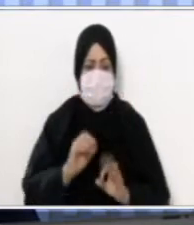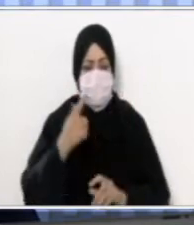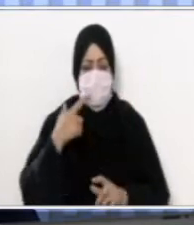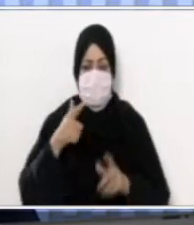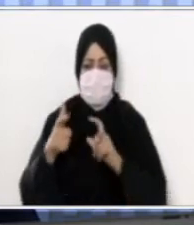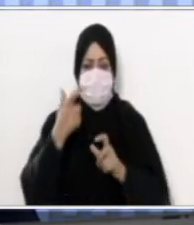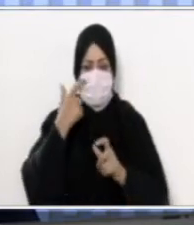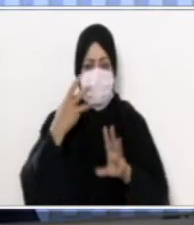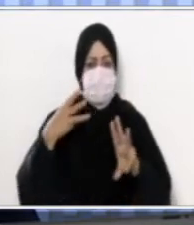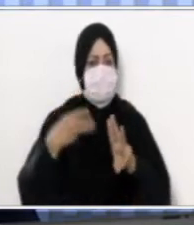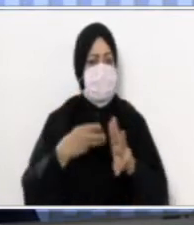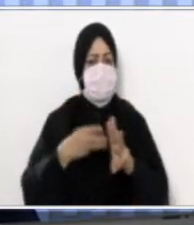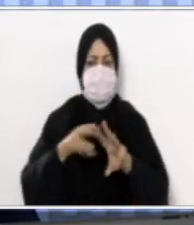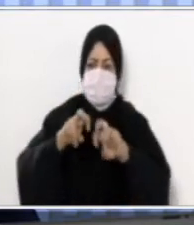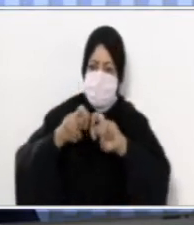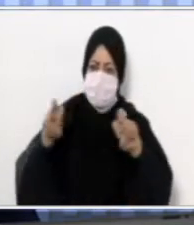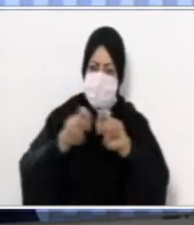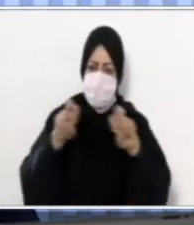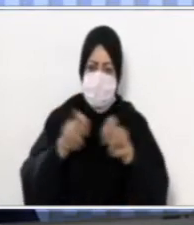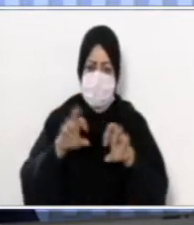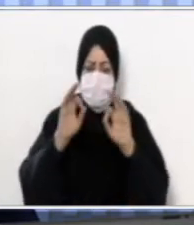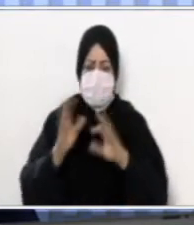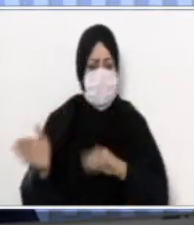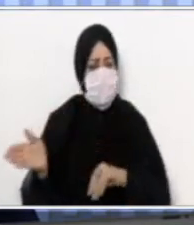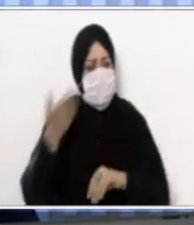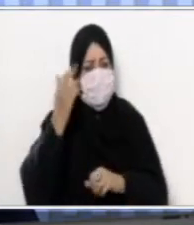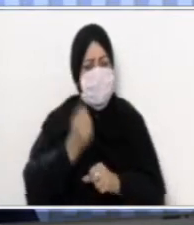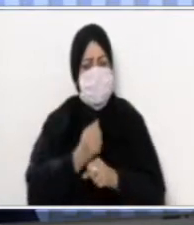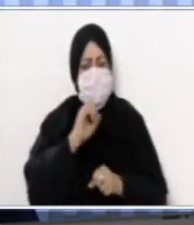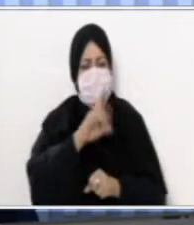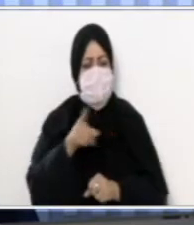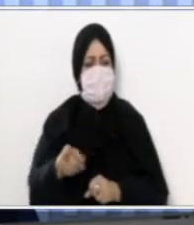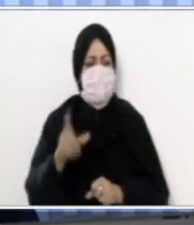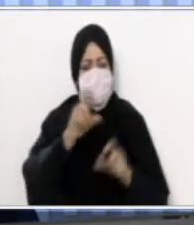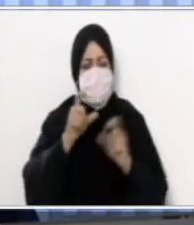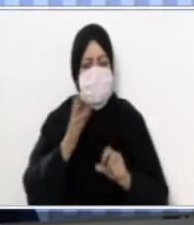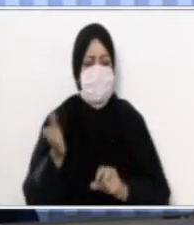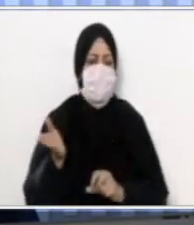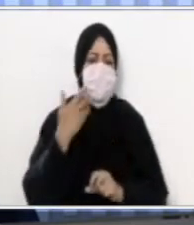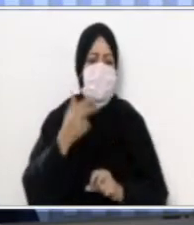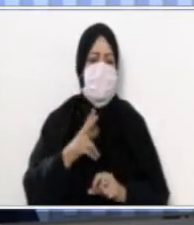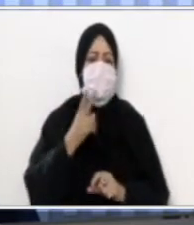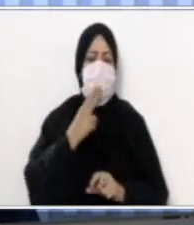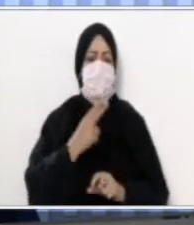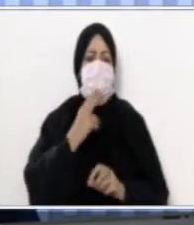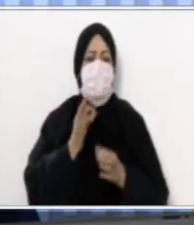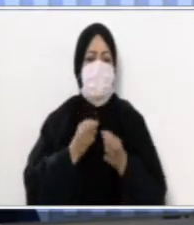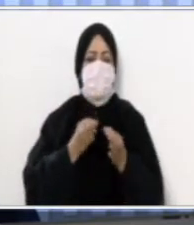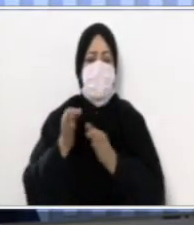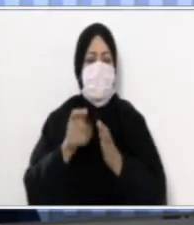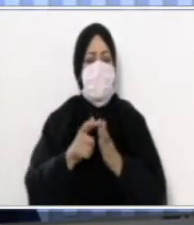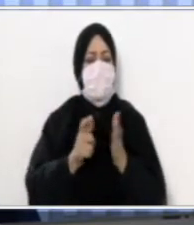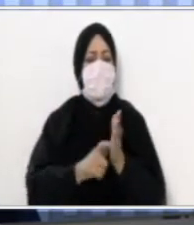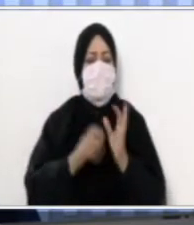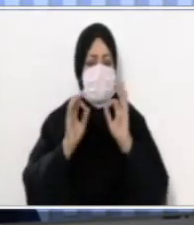لا يفسد الأنظمة المعمول بها. أما الخدمة في المصرف مدام ما فيش ربا